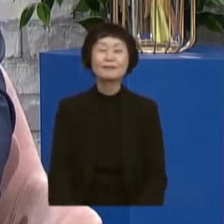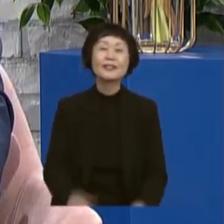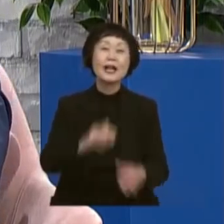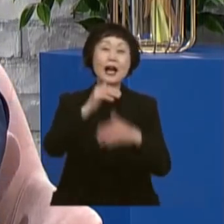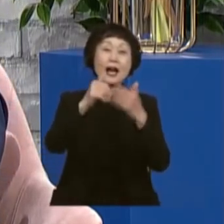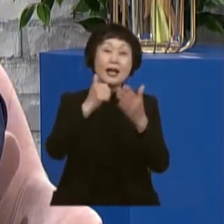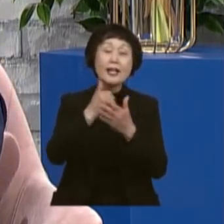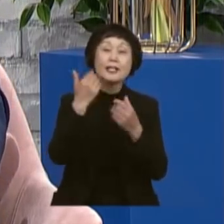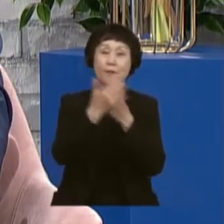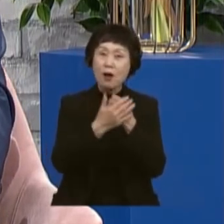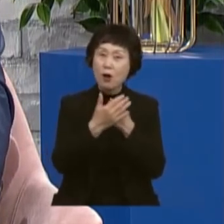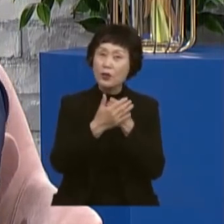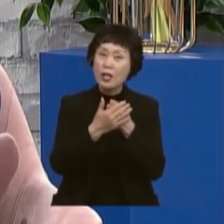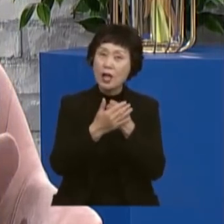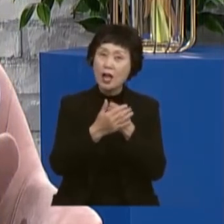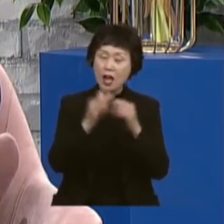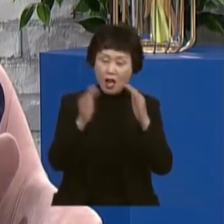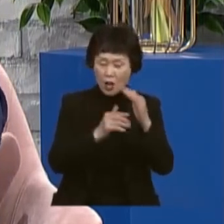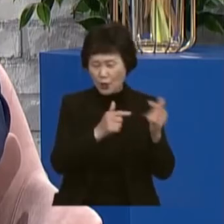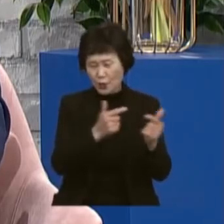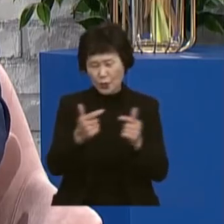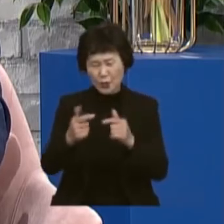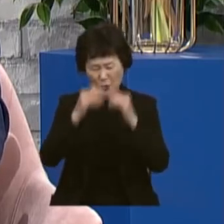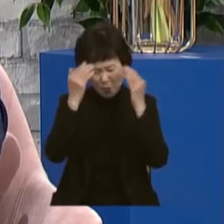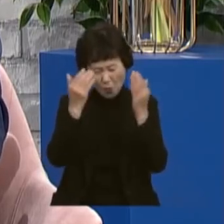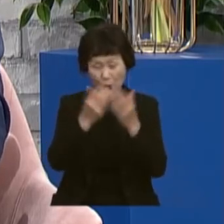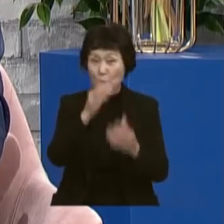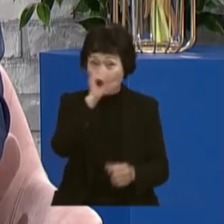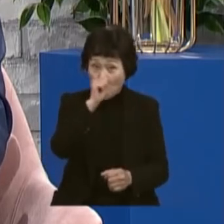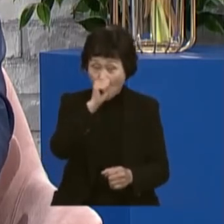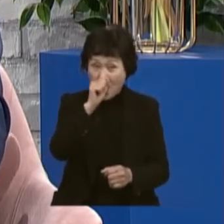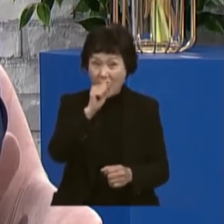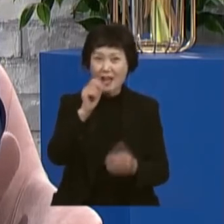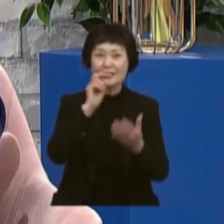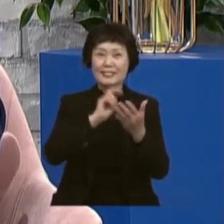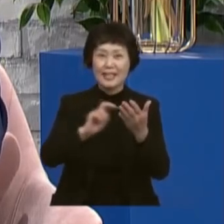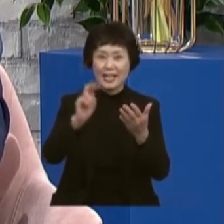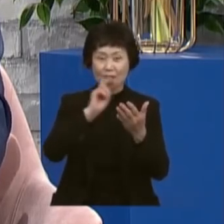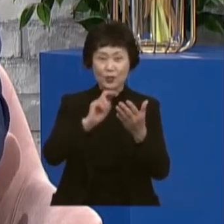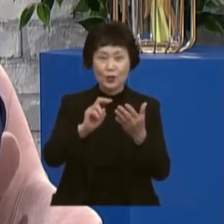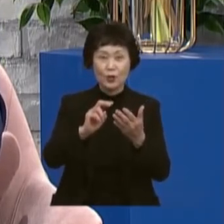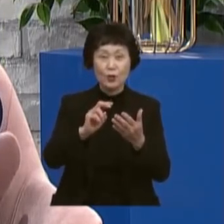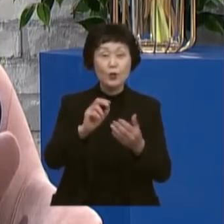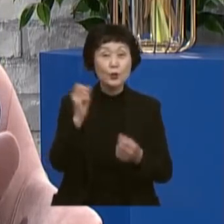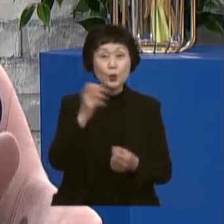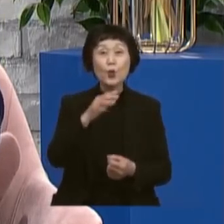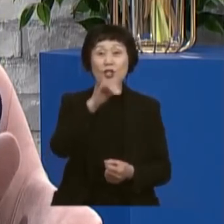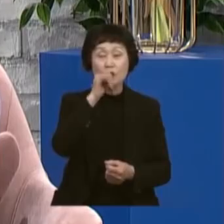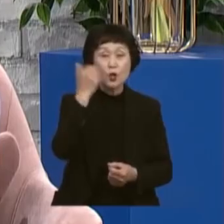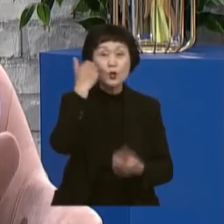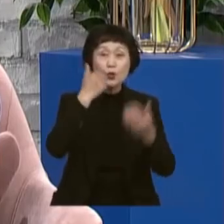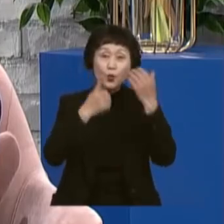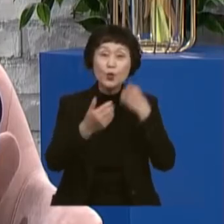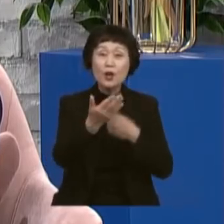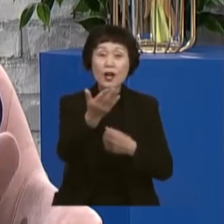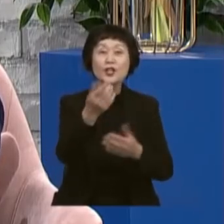하나님의 은혜 네. 이거 정말 우리 성도들 너무너무 좋아하는 곡이잖아요. 그렇죠. 이것뿐 아니야 네. 누군가 널 위해